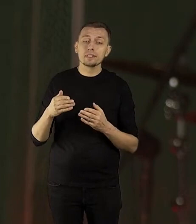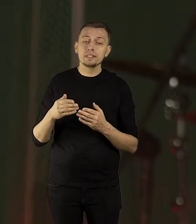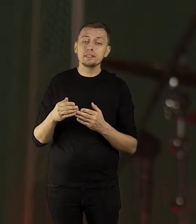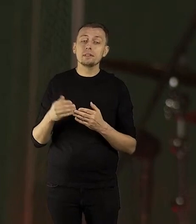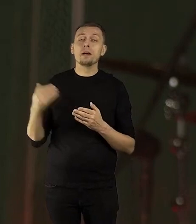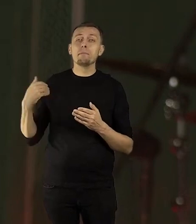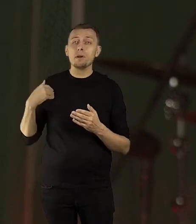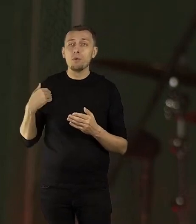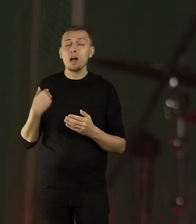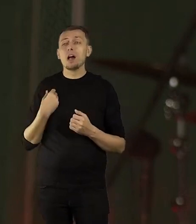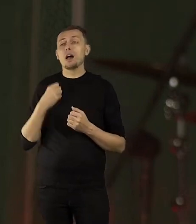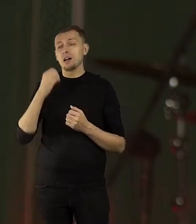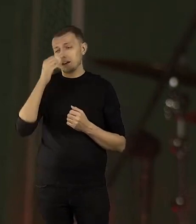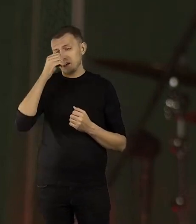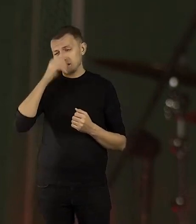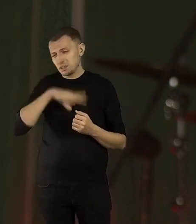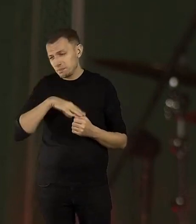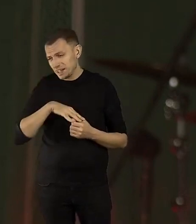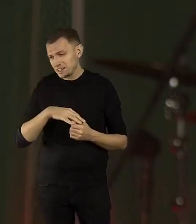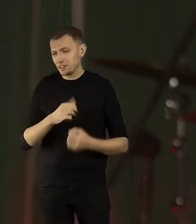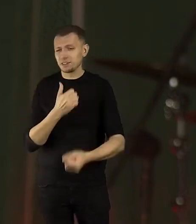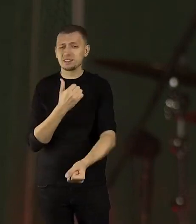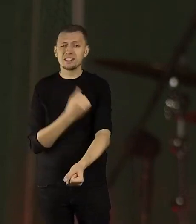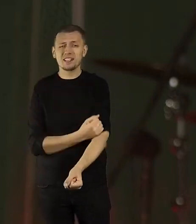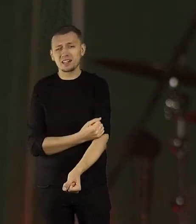czasu i mówi, Boże,